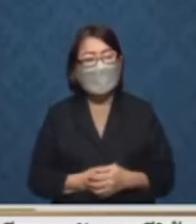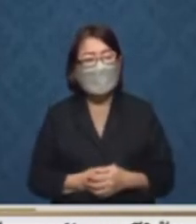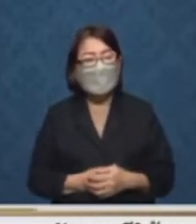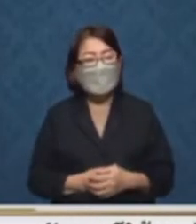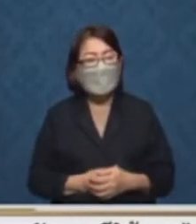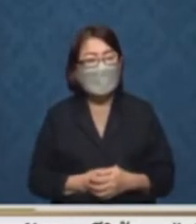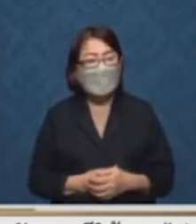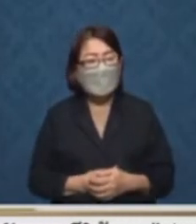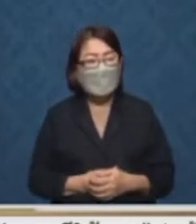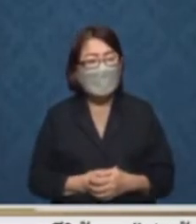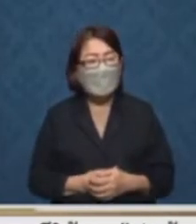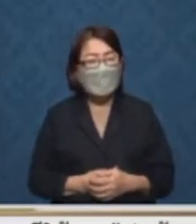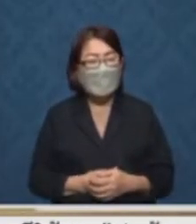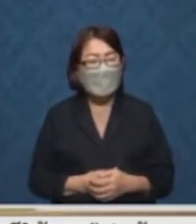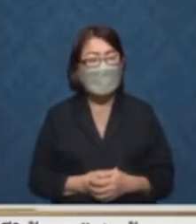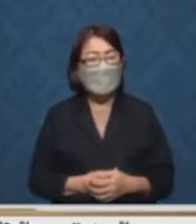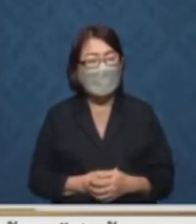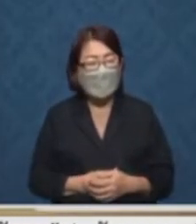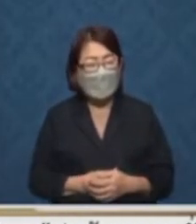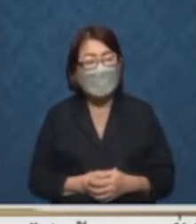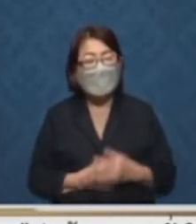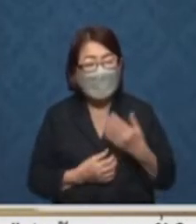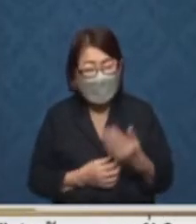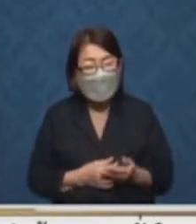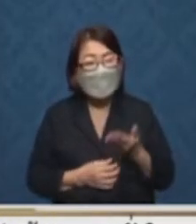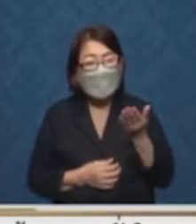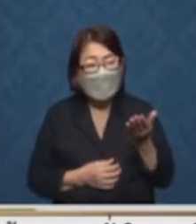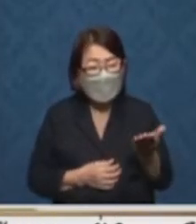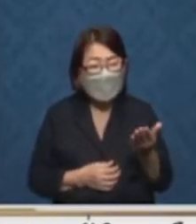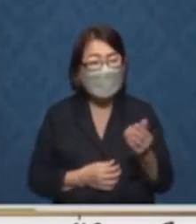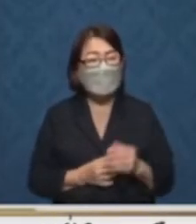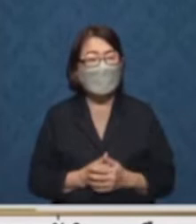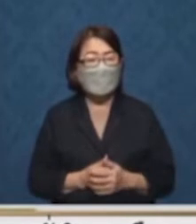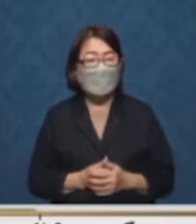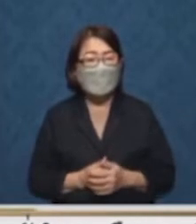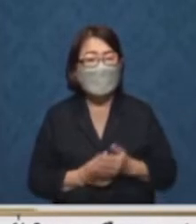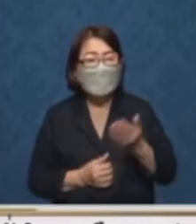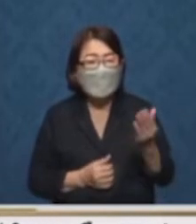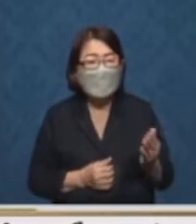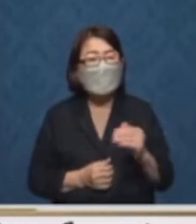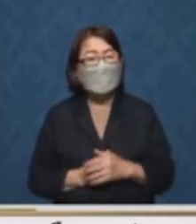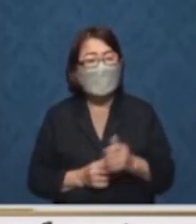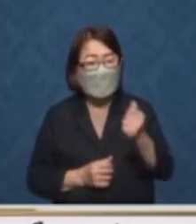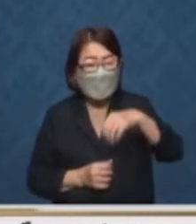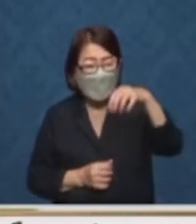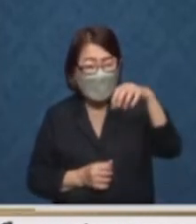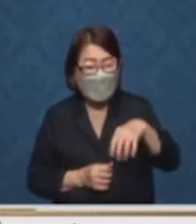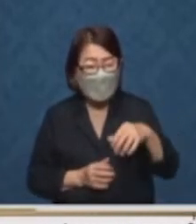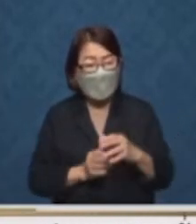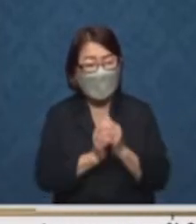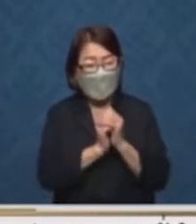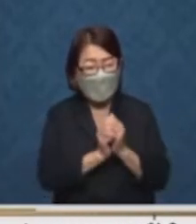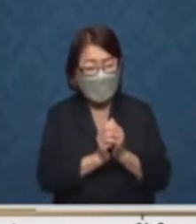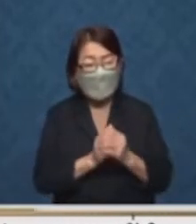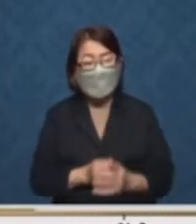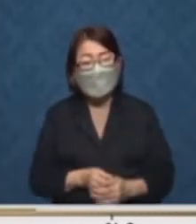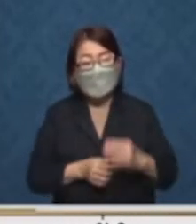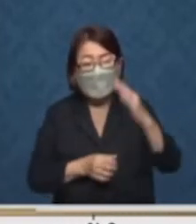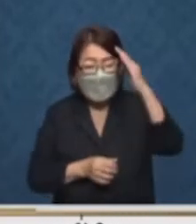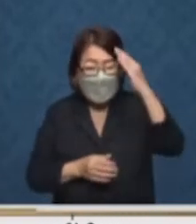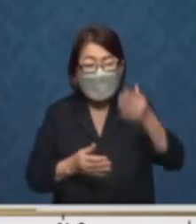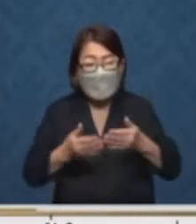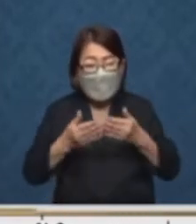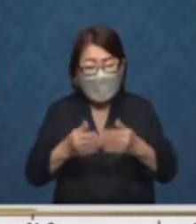ข้อต่อมาครับร้องขอความช่วยเหลือจากเซสตินกรณีที่กองทัพเรือได้เซ็นสัญญาต่อเรือ LPD